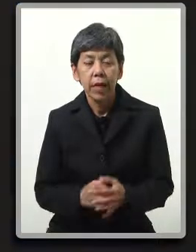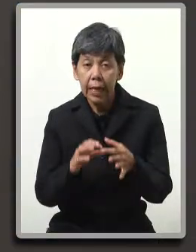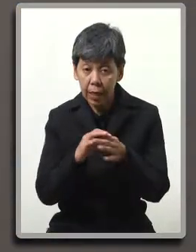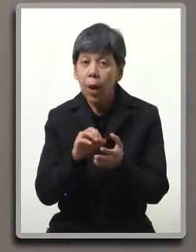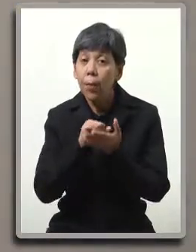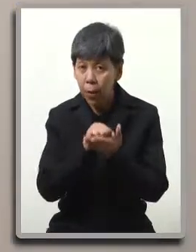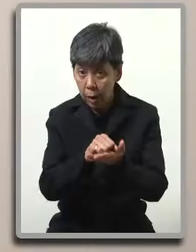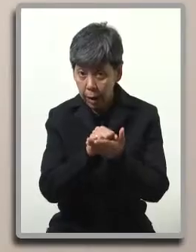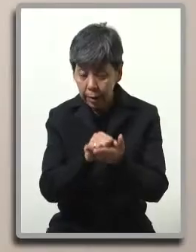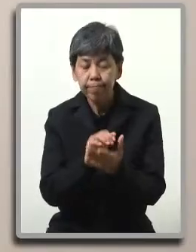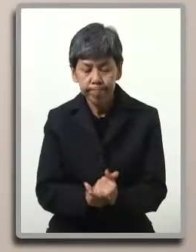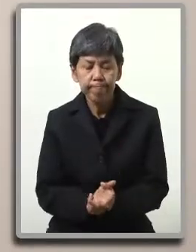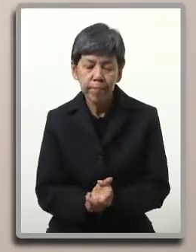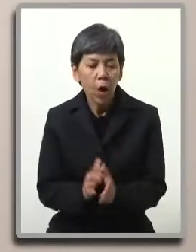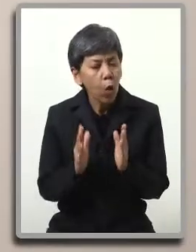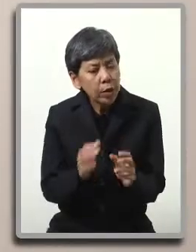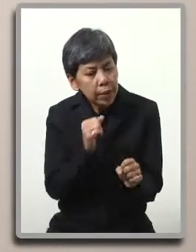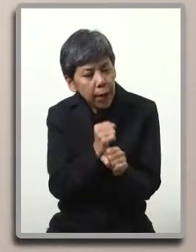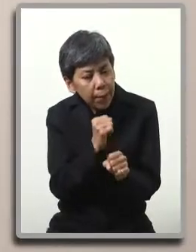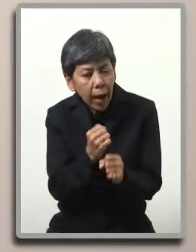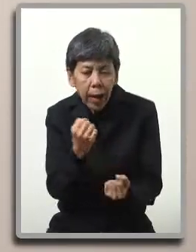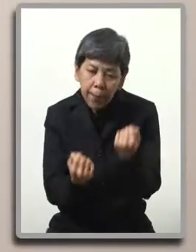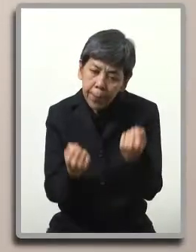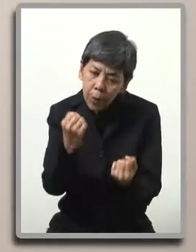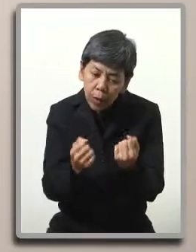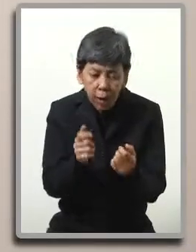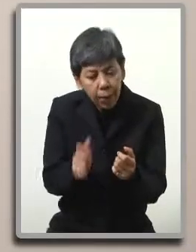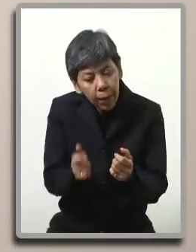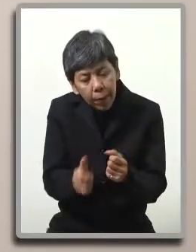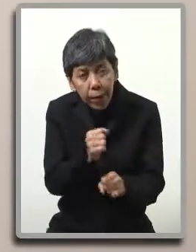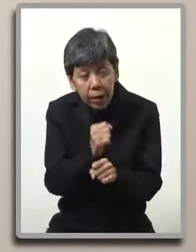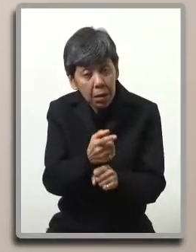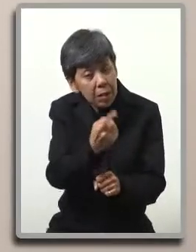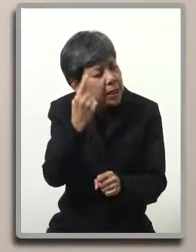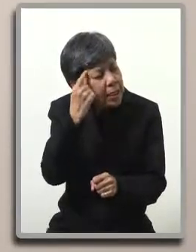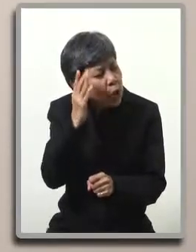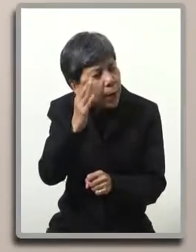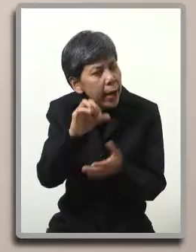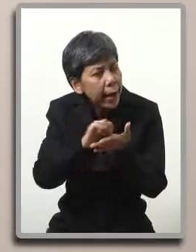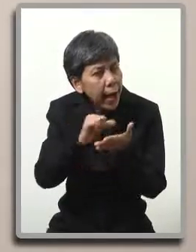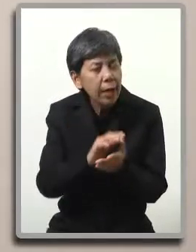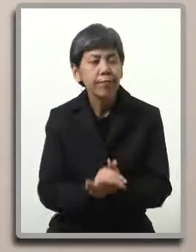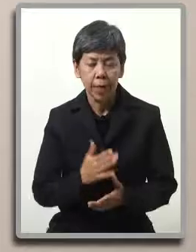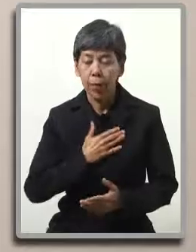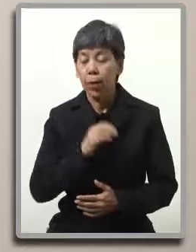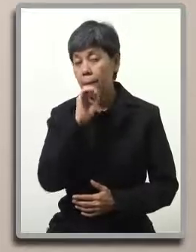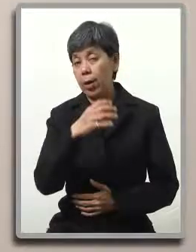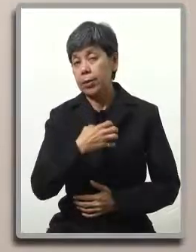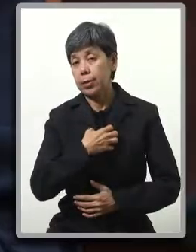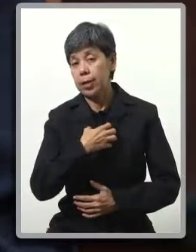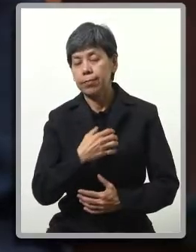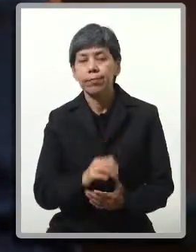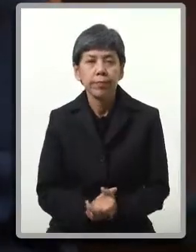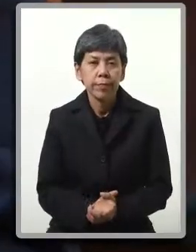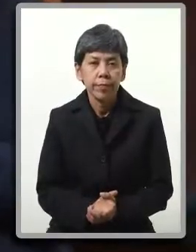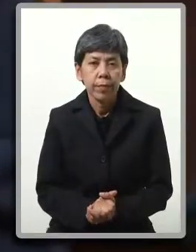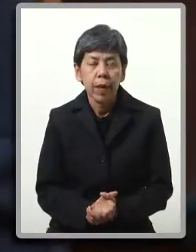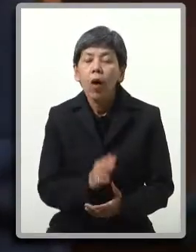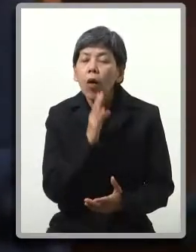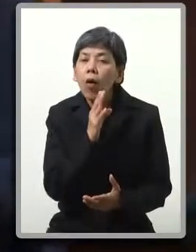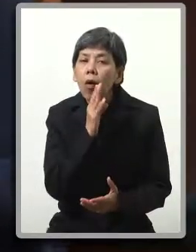เรื่องบริการนะเรื่องพนักงานเรื่องการขับรถนะครับไม่ทราบว่าท่านมีแนวทางอย่างไร คืออย่างนี้ผมอยากจะเรียนท่านอย่